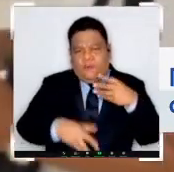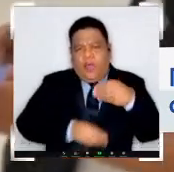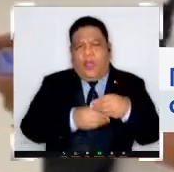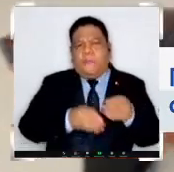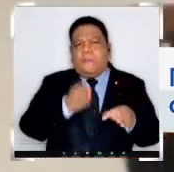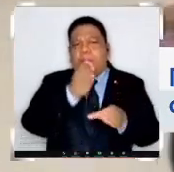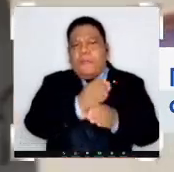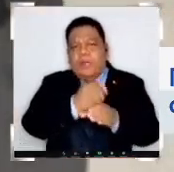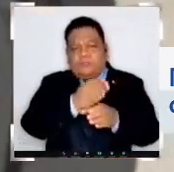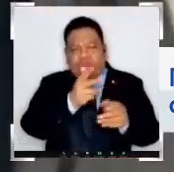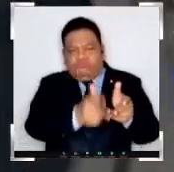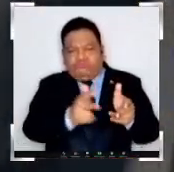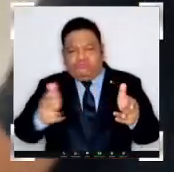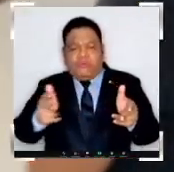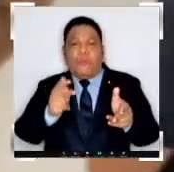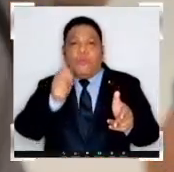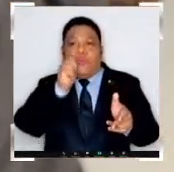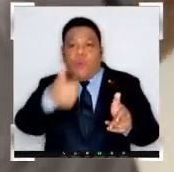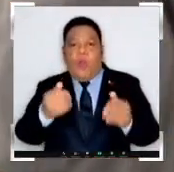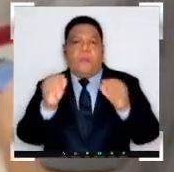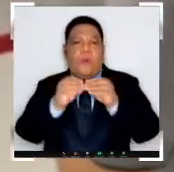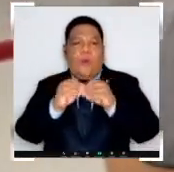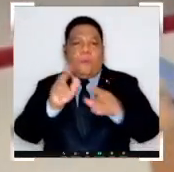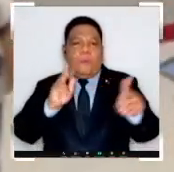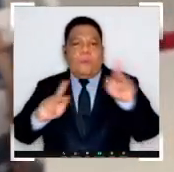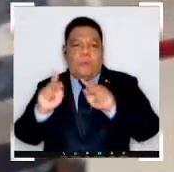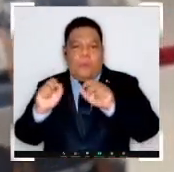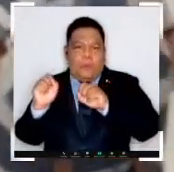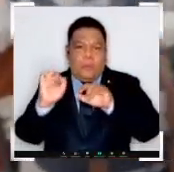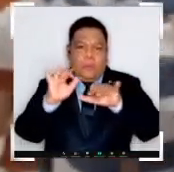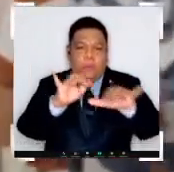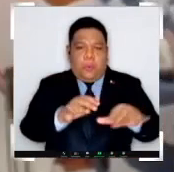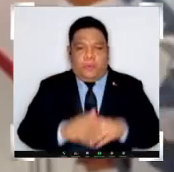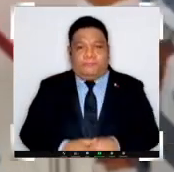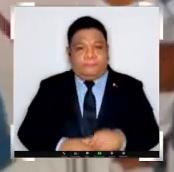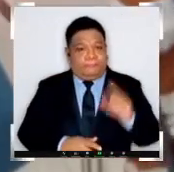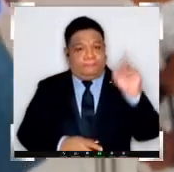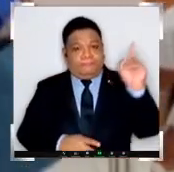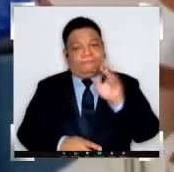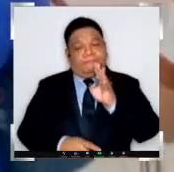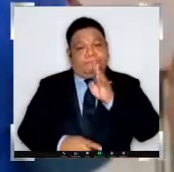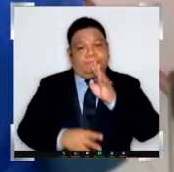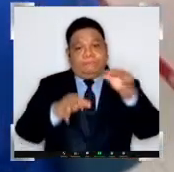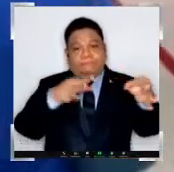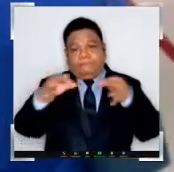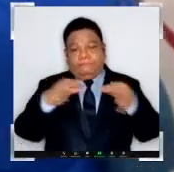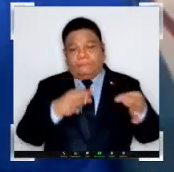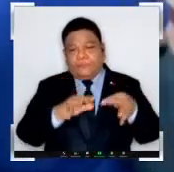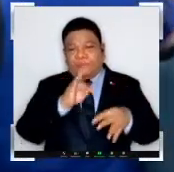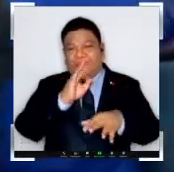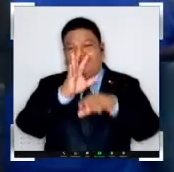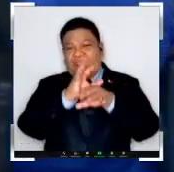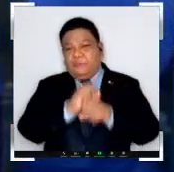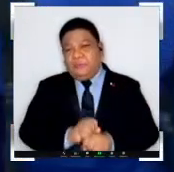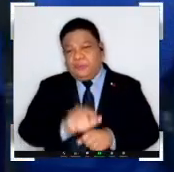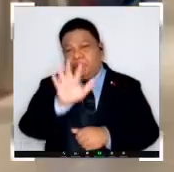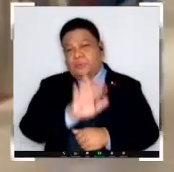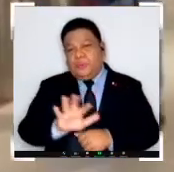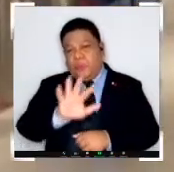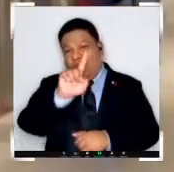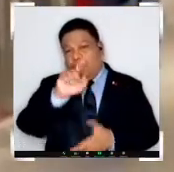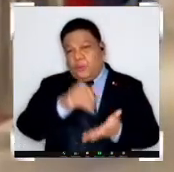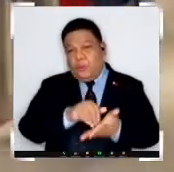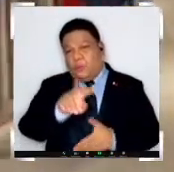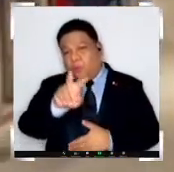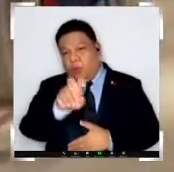bukas. On a regular day, we normally have around 1,200 to 1,500 buses. That includes